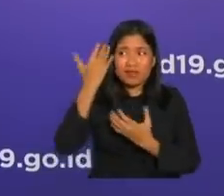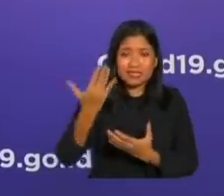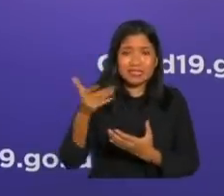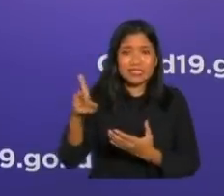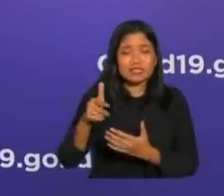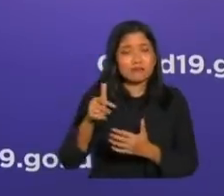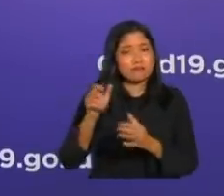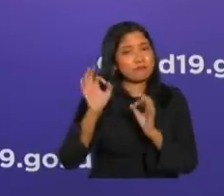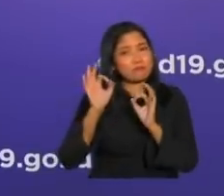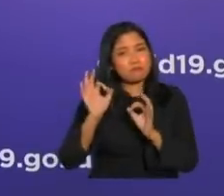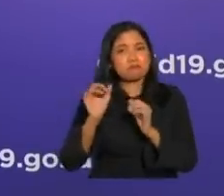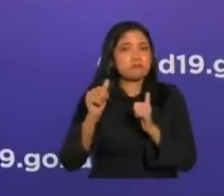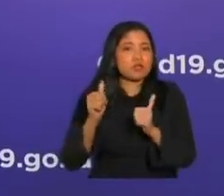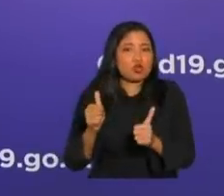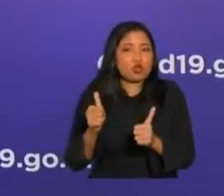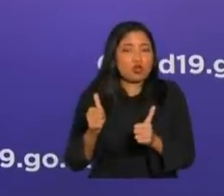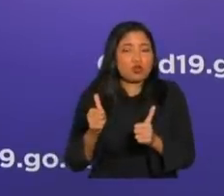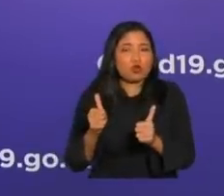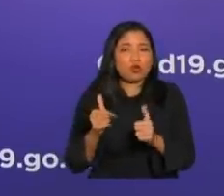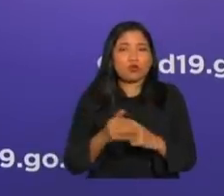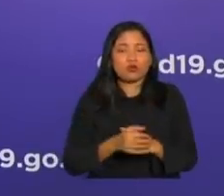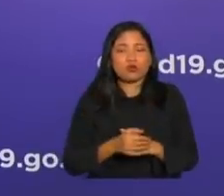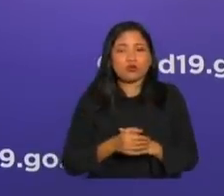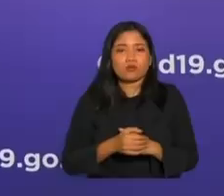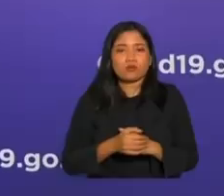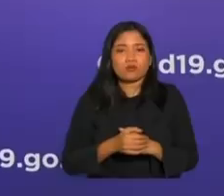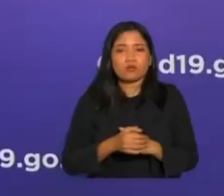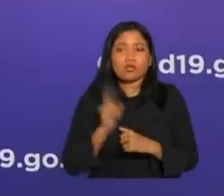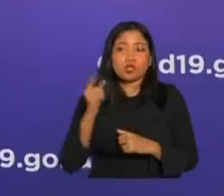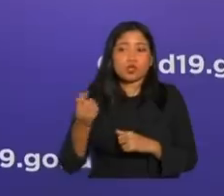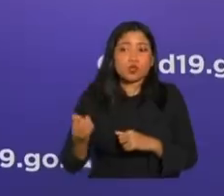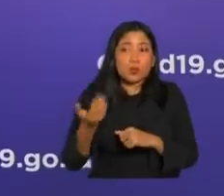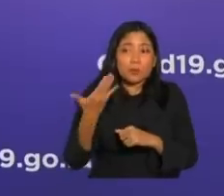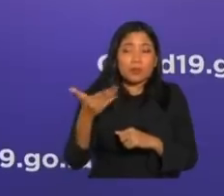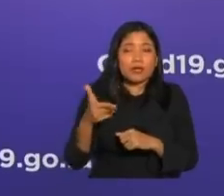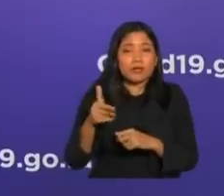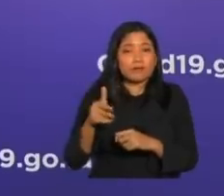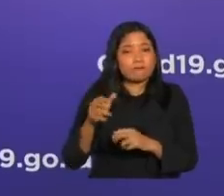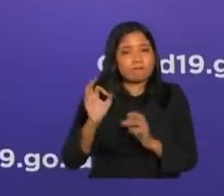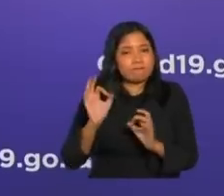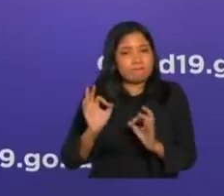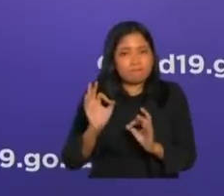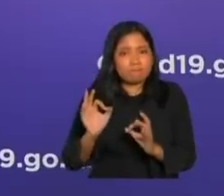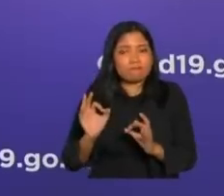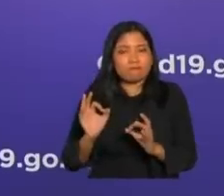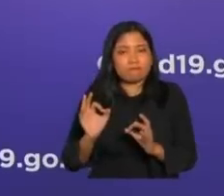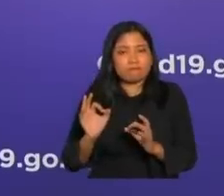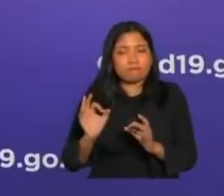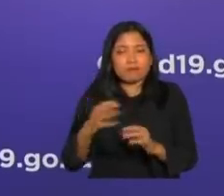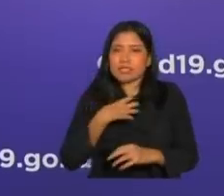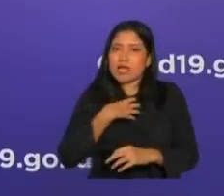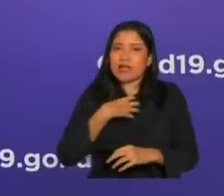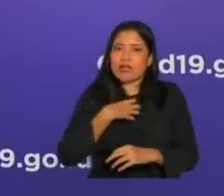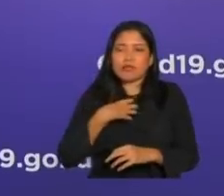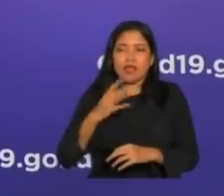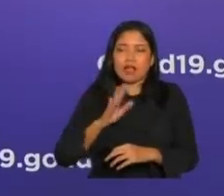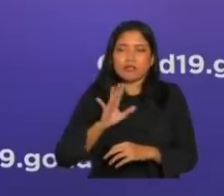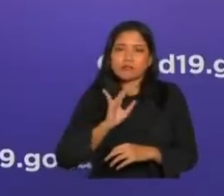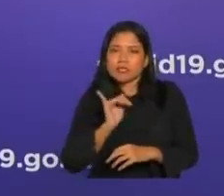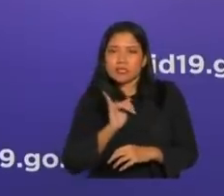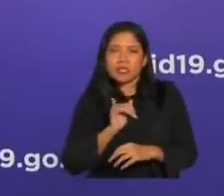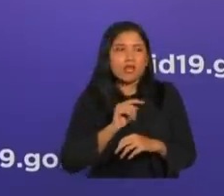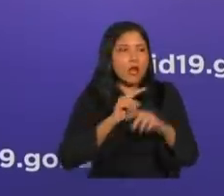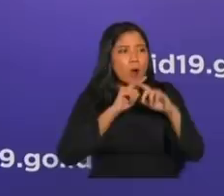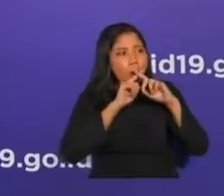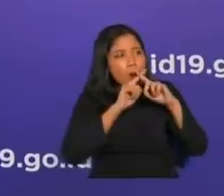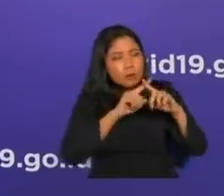dari akun-akun atau Hai layanan-layanan yang sudah disiapkan oleh pemerintah jangan mempercayai